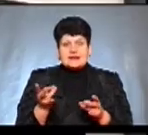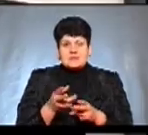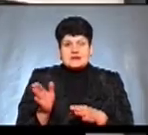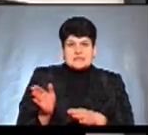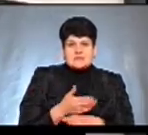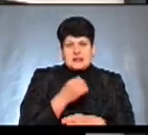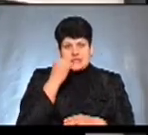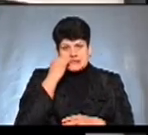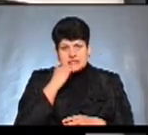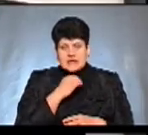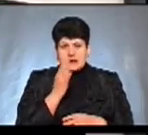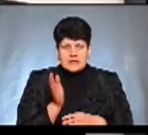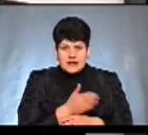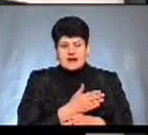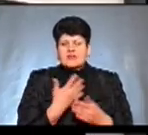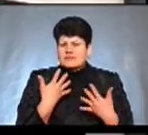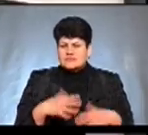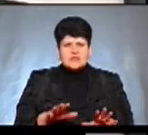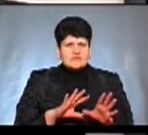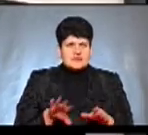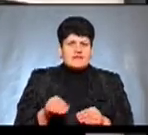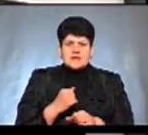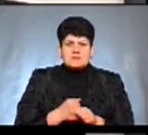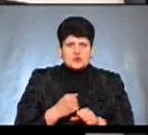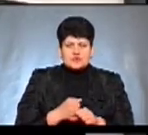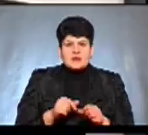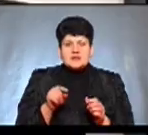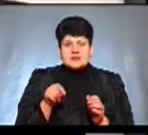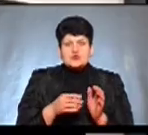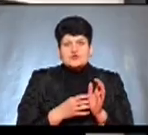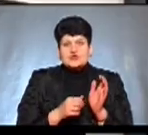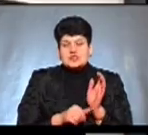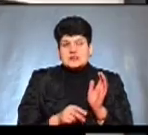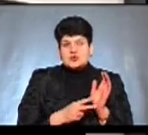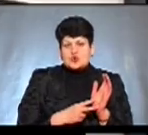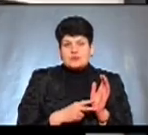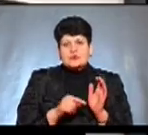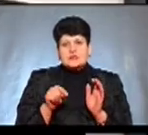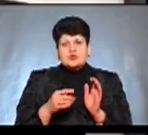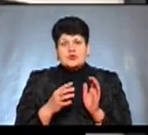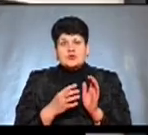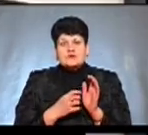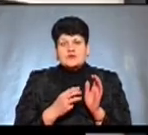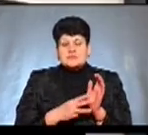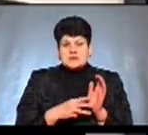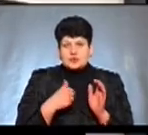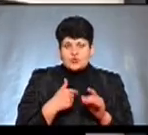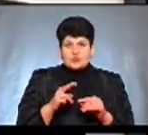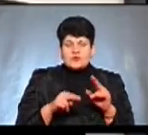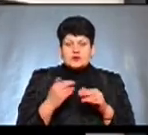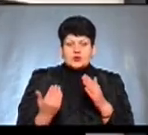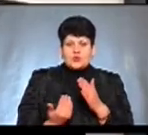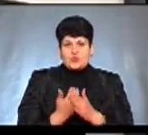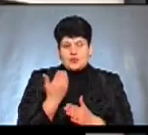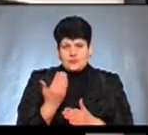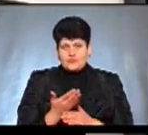елементи, які вже відслужили своє від 1967 року і 1980-го, і збудувати нову сучасну розв'язку, яка буде відповідати